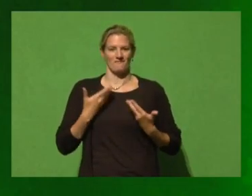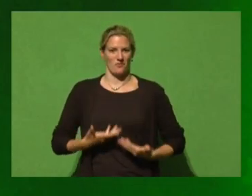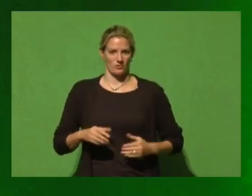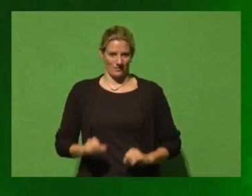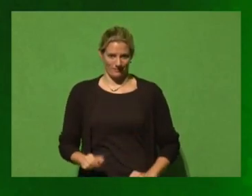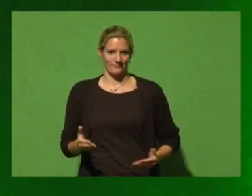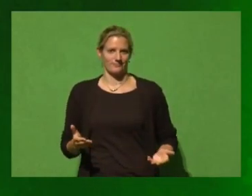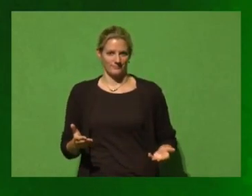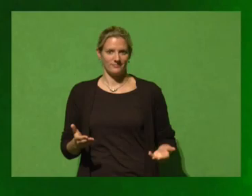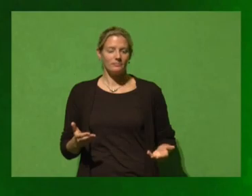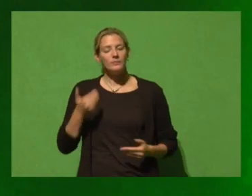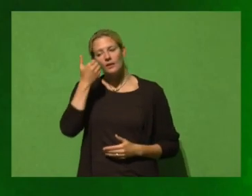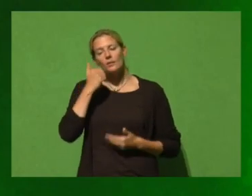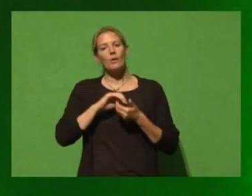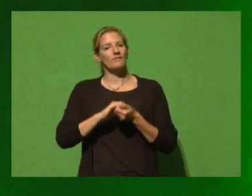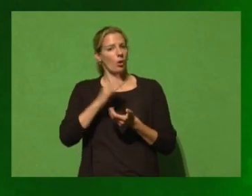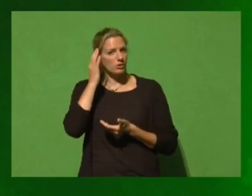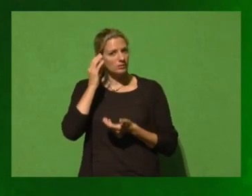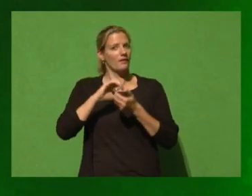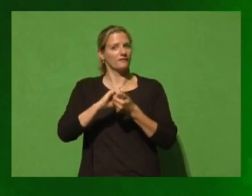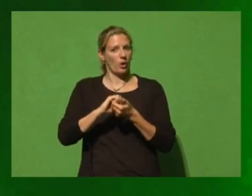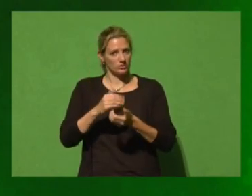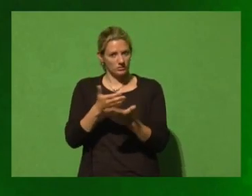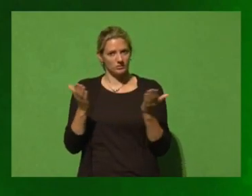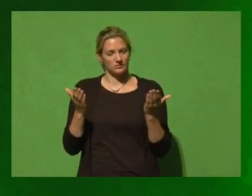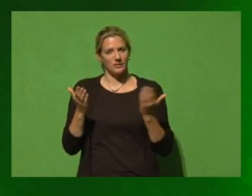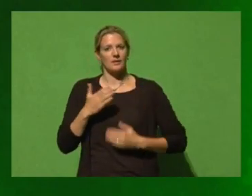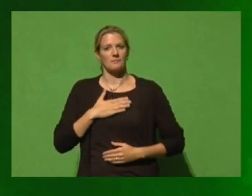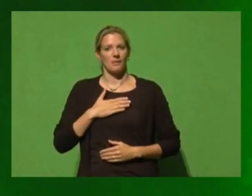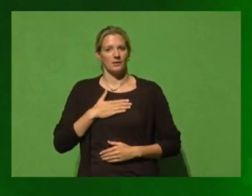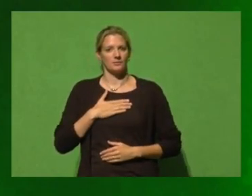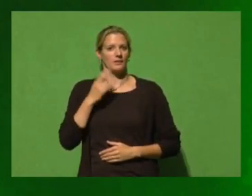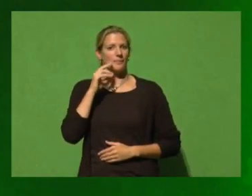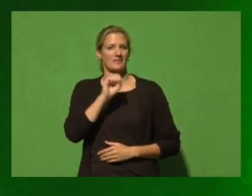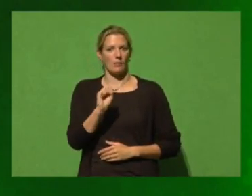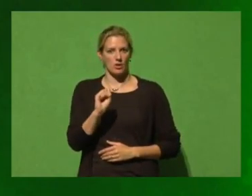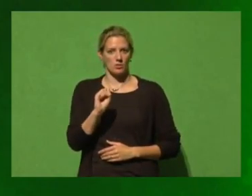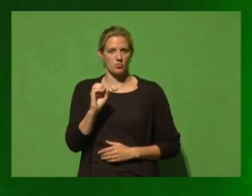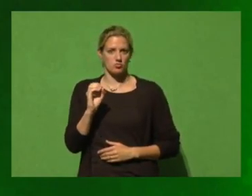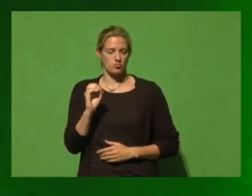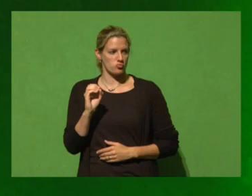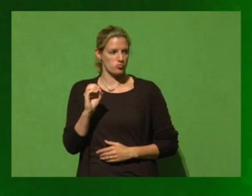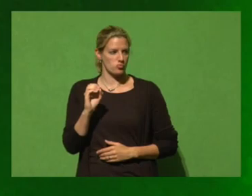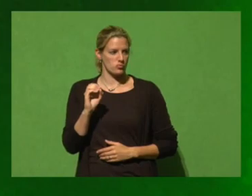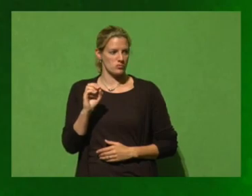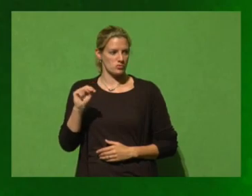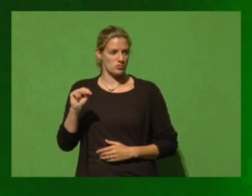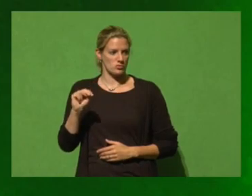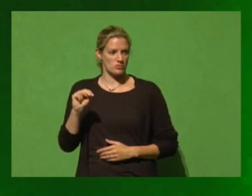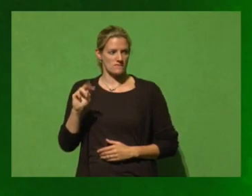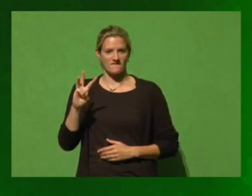Liebe Freundinnen und Freunde, mein Name ist Samuel Nwankwo und ich bewerbe